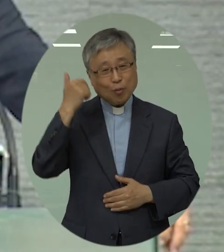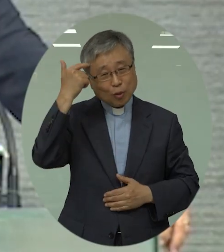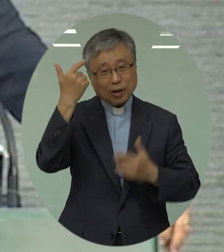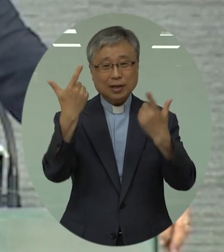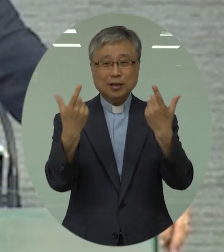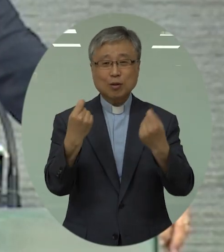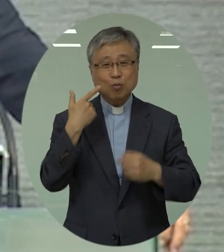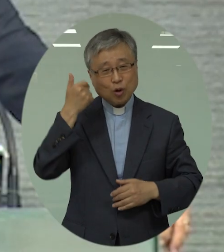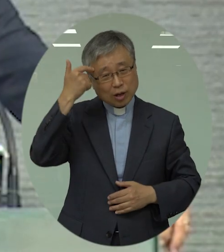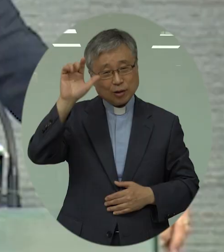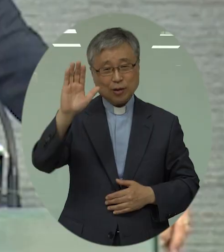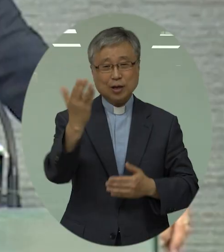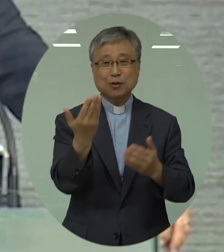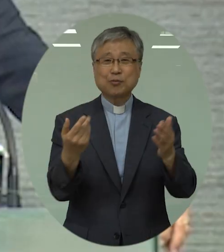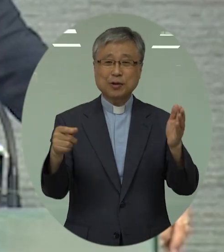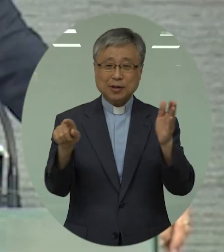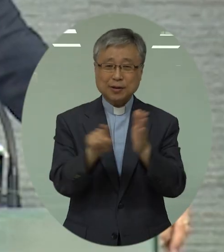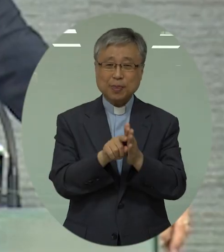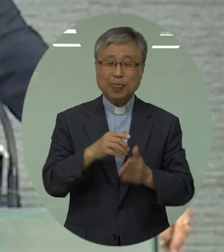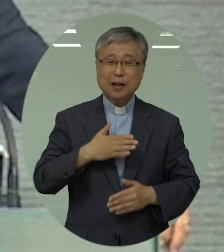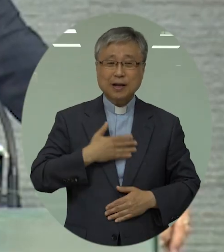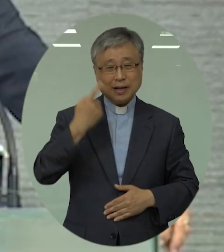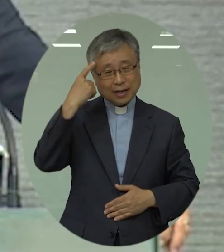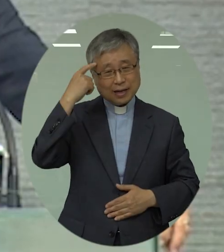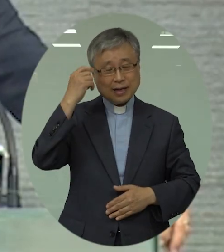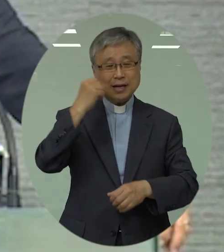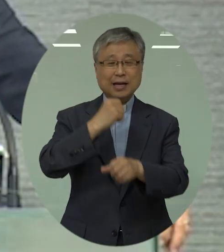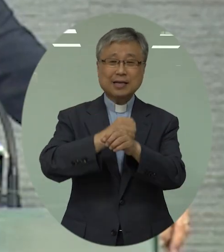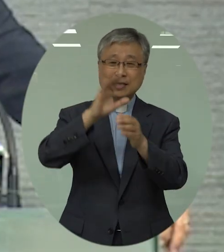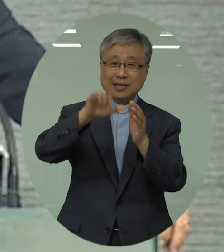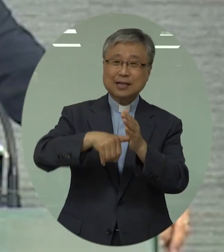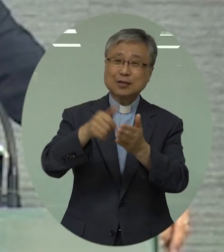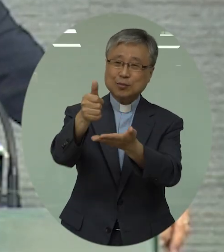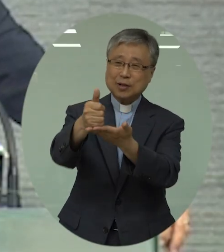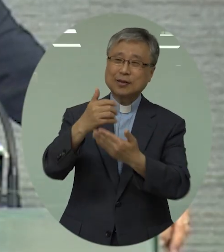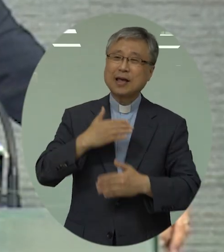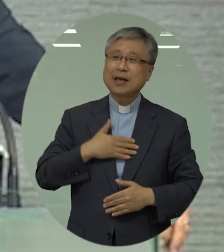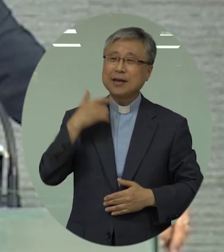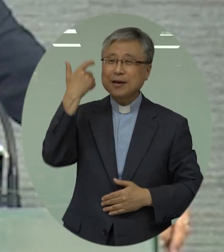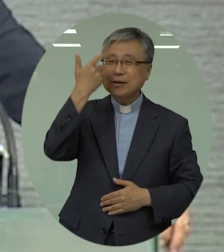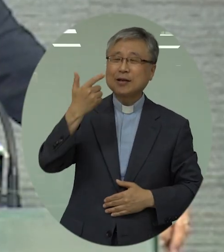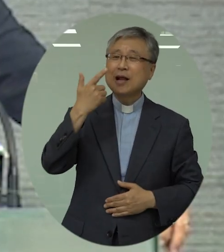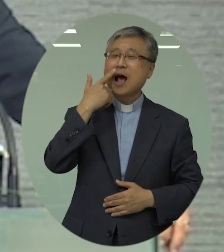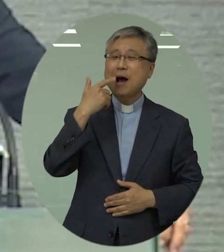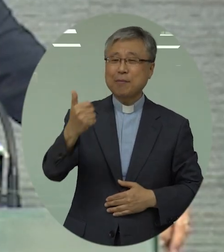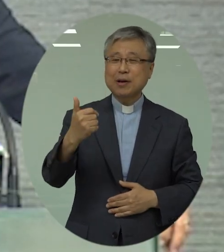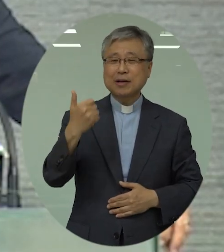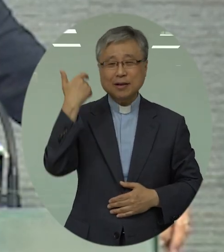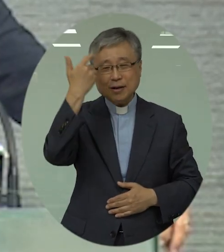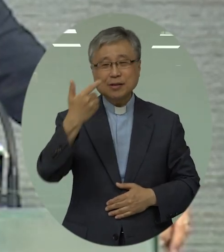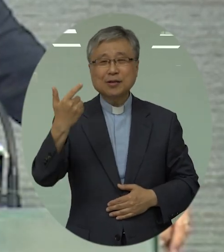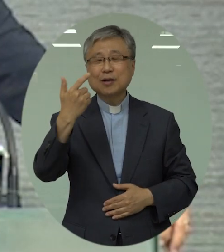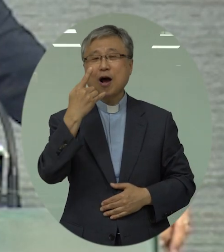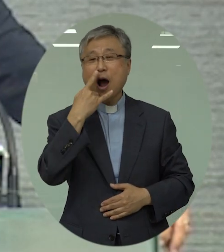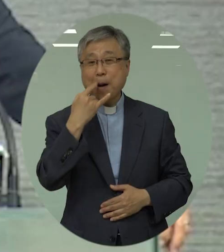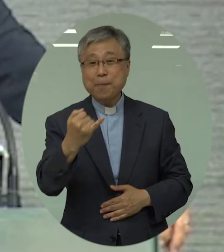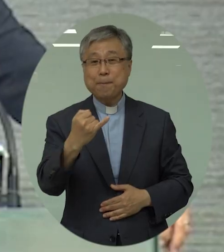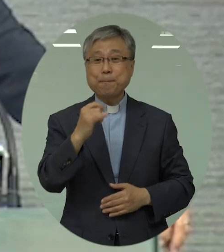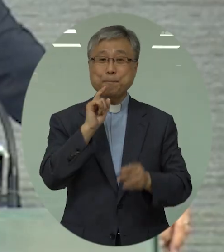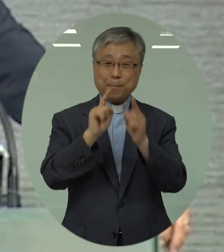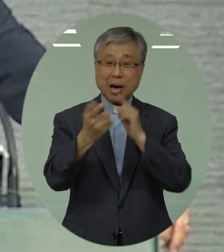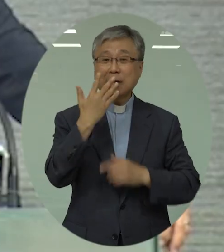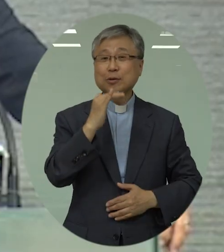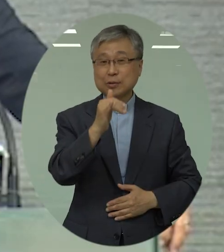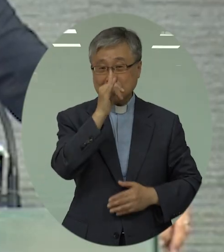목회자다운 목회자가 되려면, 나를 생각했을 때 사람들이 저분은 내 영적 아비야, 저분은 내 영적 어미야 라고 말할 수